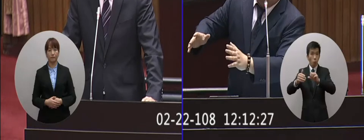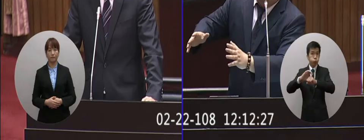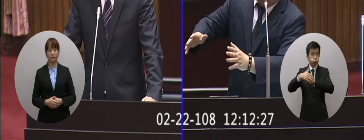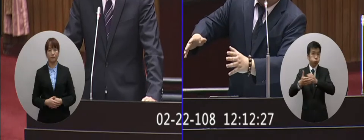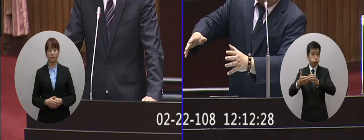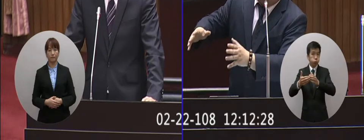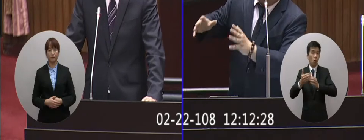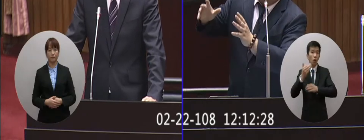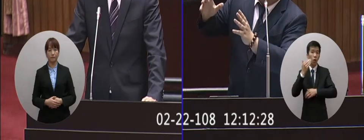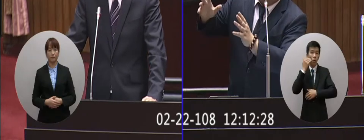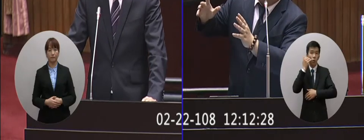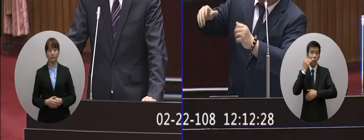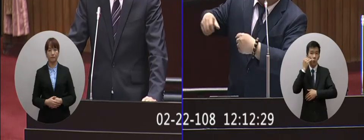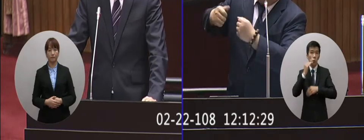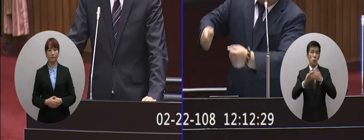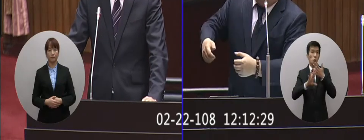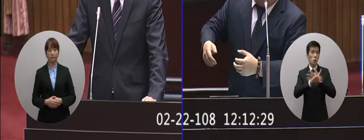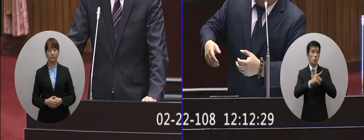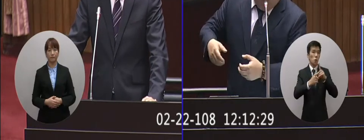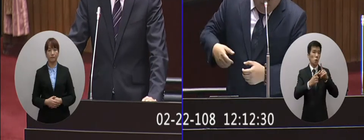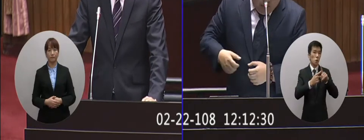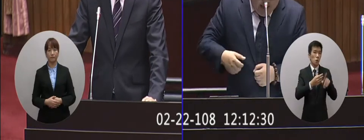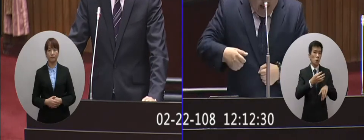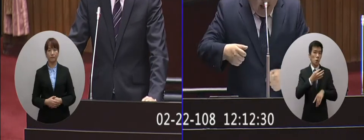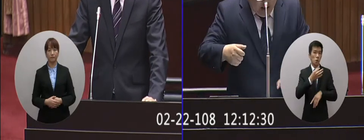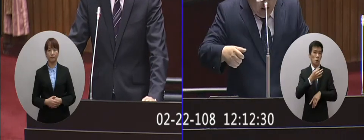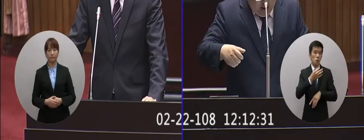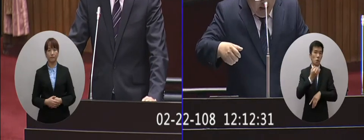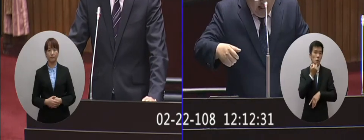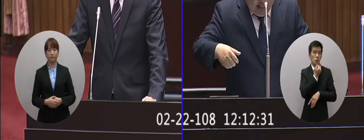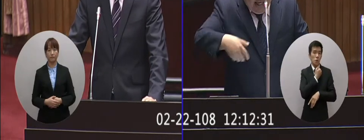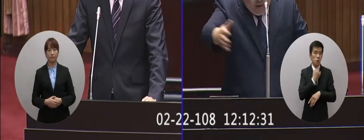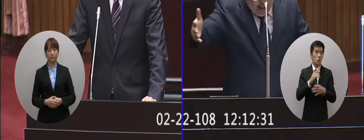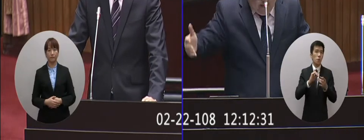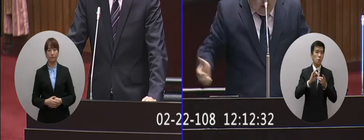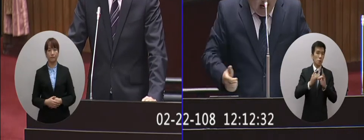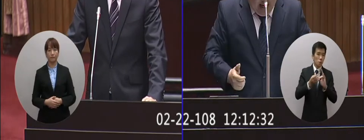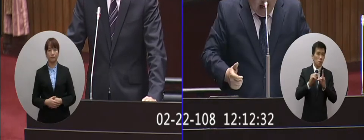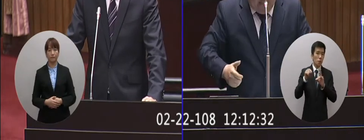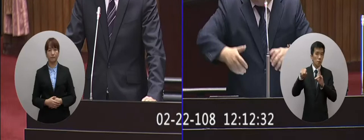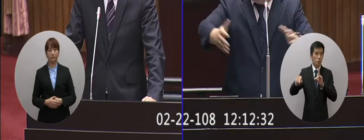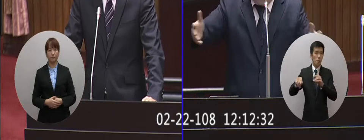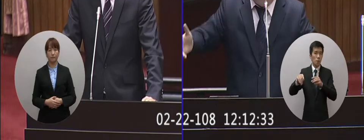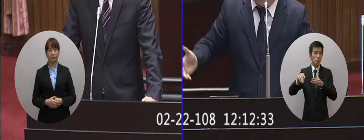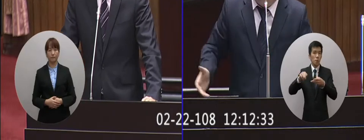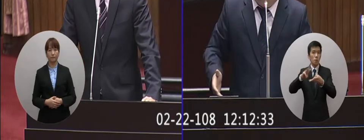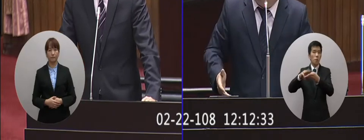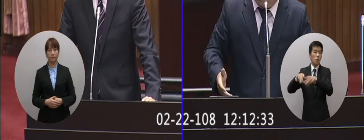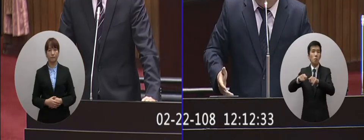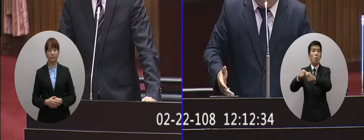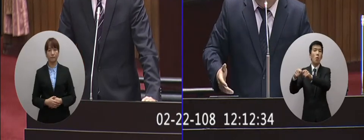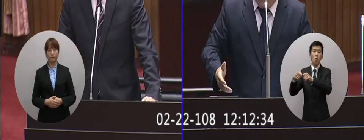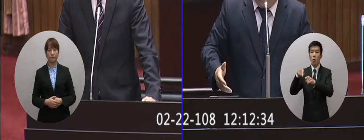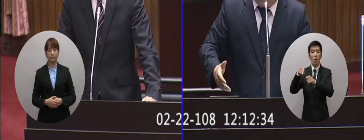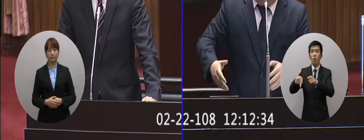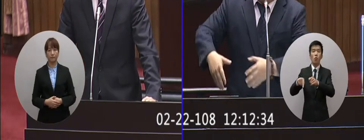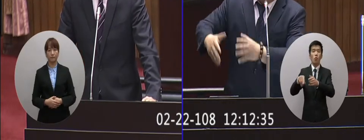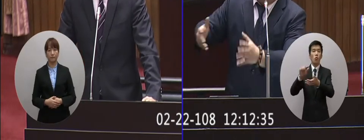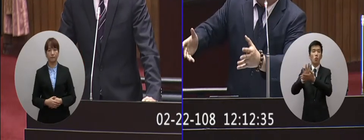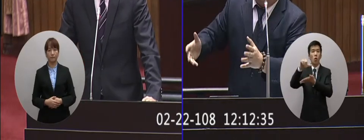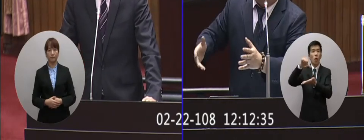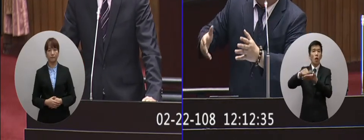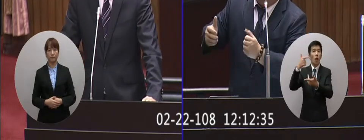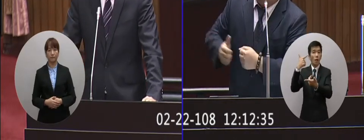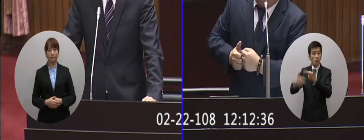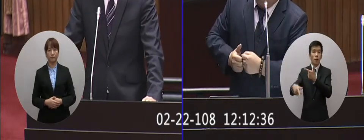万一有心人去做，哈，有心的人讲吼，去把农地破坏，啊破坏掉一遍不是耕作，吼，安